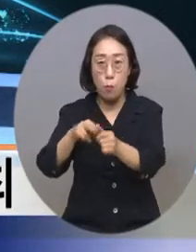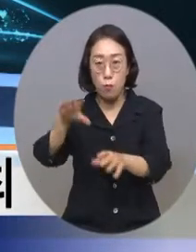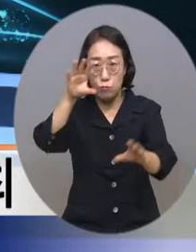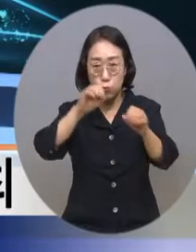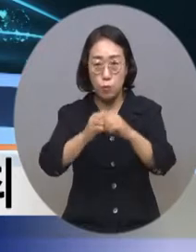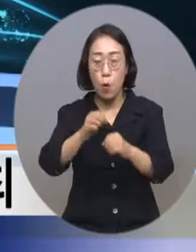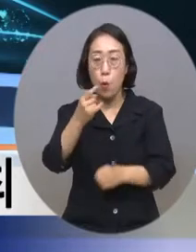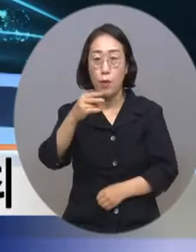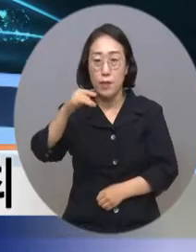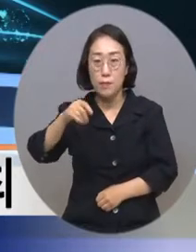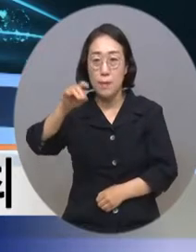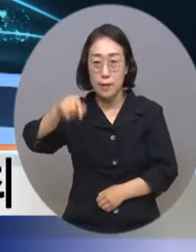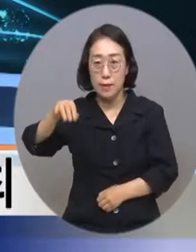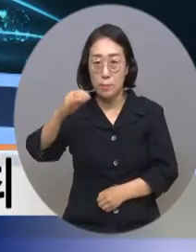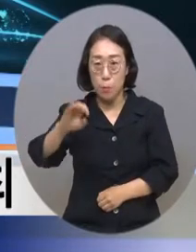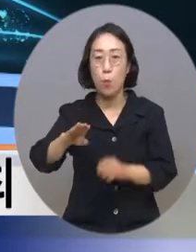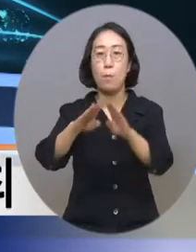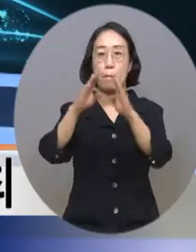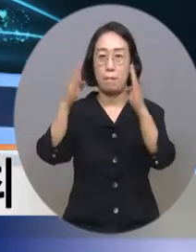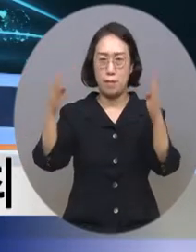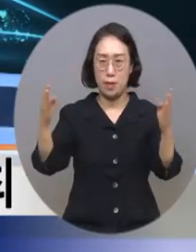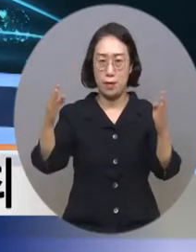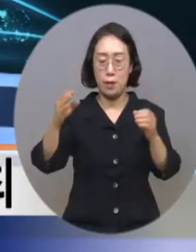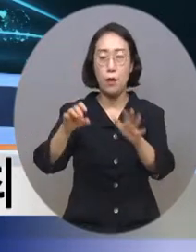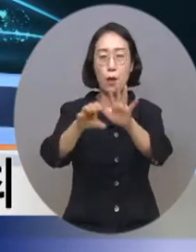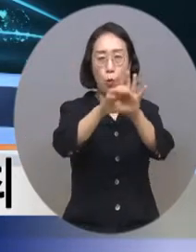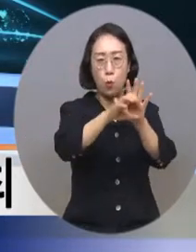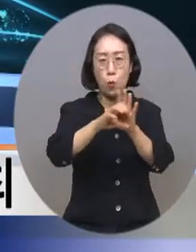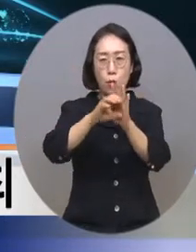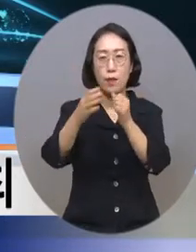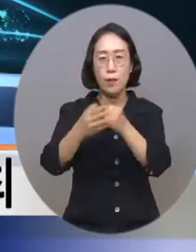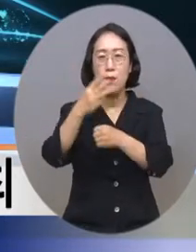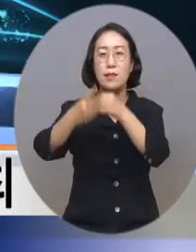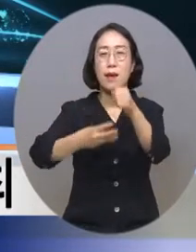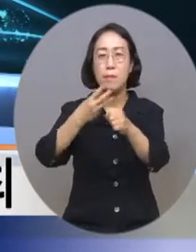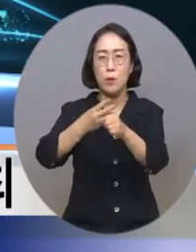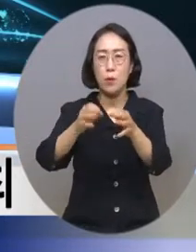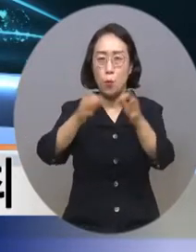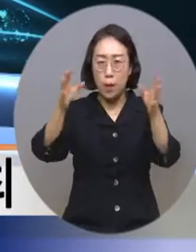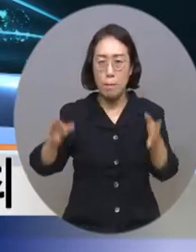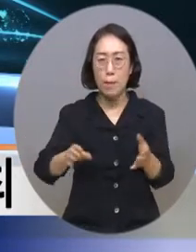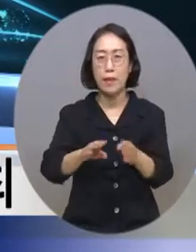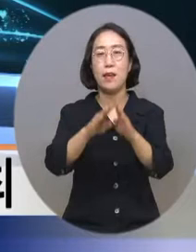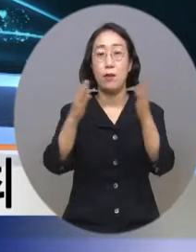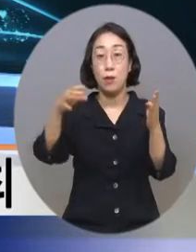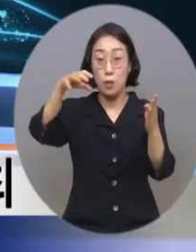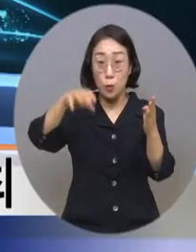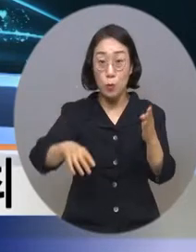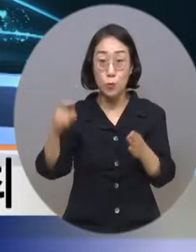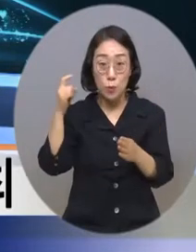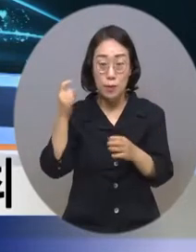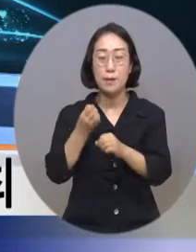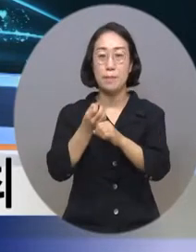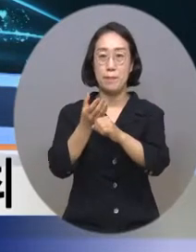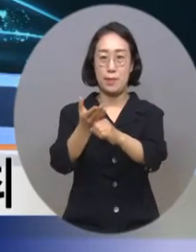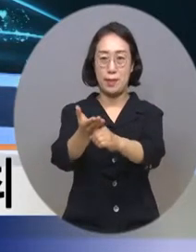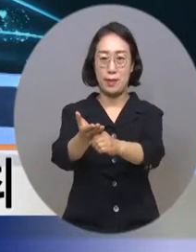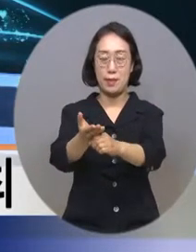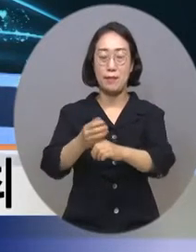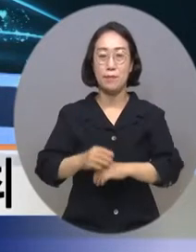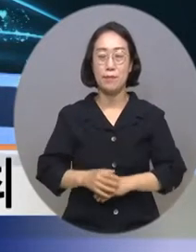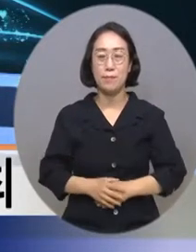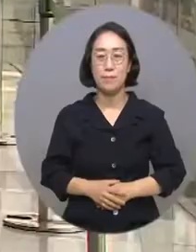오티즘 엑스포가 열렸습니다. 코로나19로 인해 3년 만에 재개됐는데요. 자세한 소식 박성윤 기자가 전합니다.